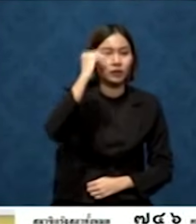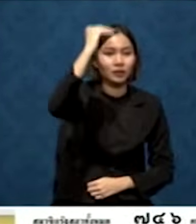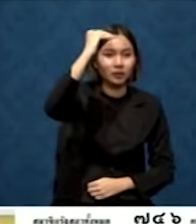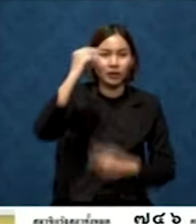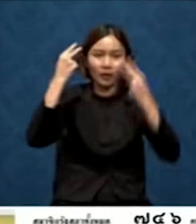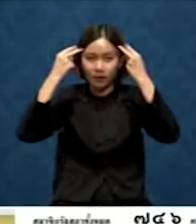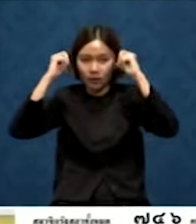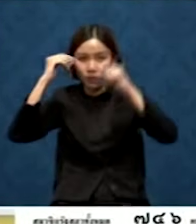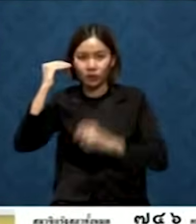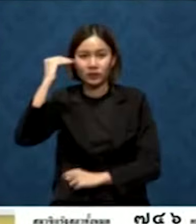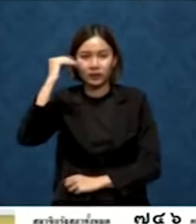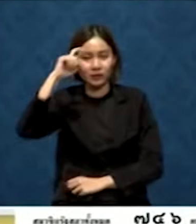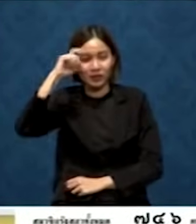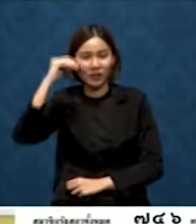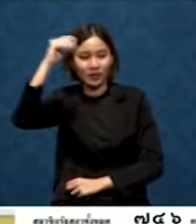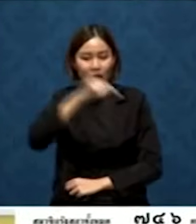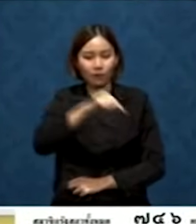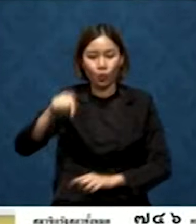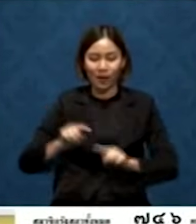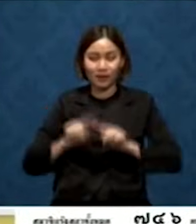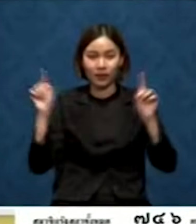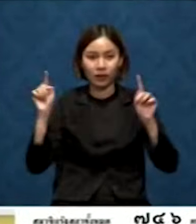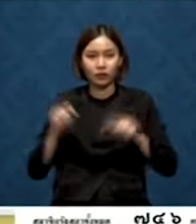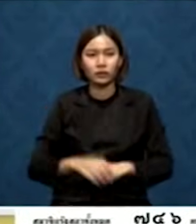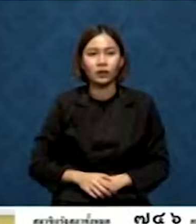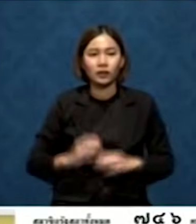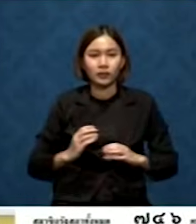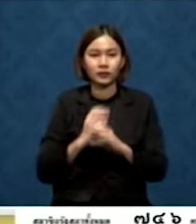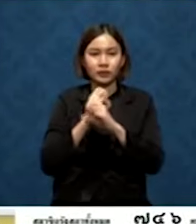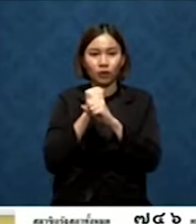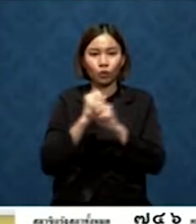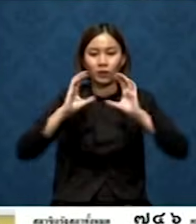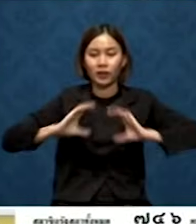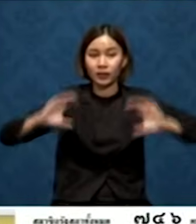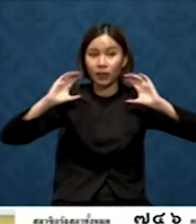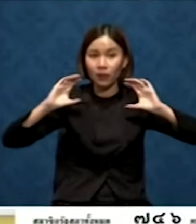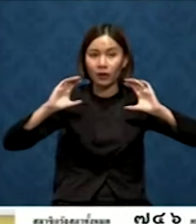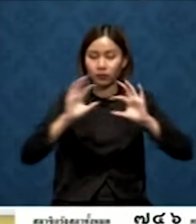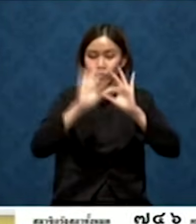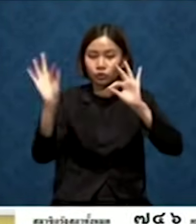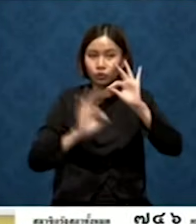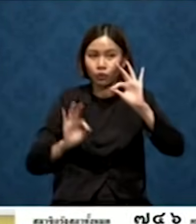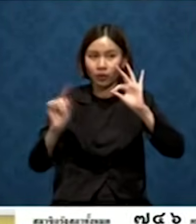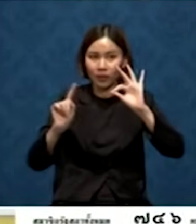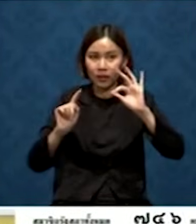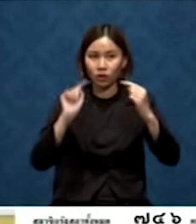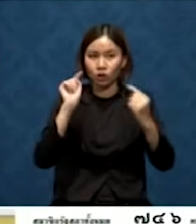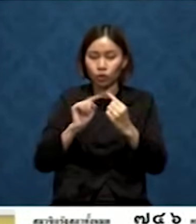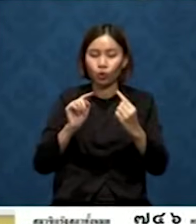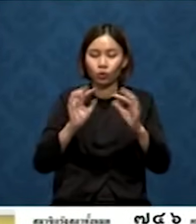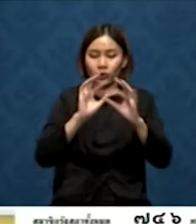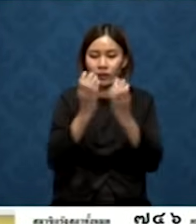นั้นมีความแตกต่างกันนั่นคือคำถามที่ว่าตกลงแล้วรัฐบาลจะล็อคเนื้อหาอะไรบ้างในรัฐธรรมนูญฉบับ